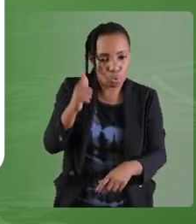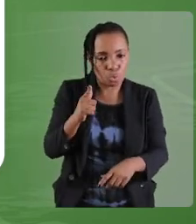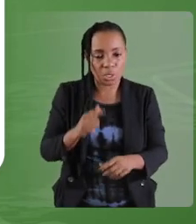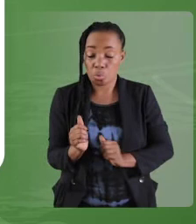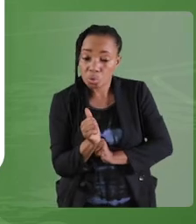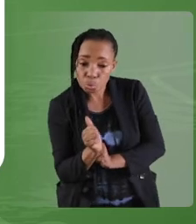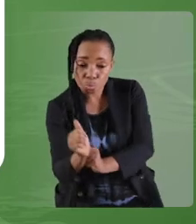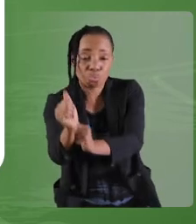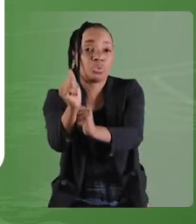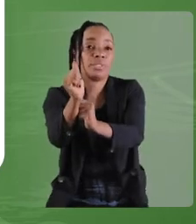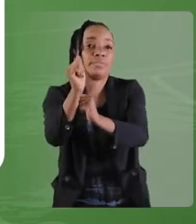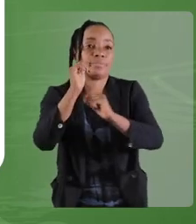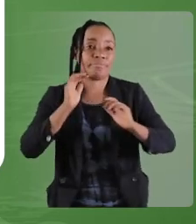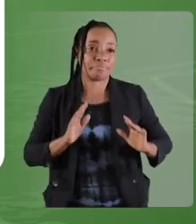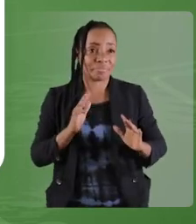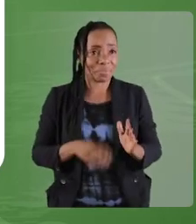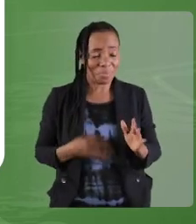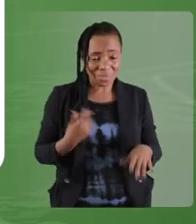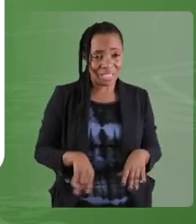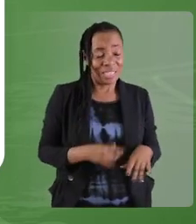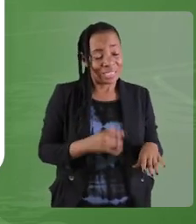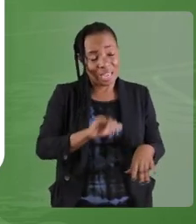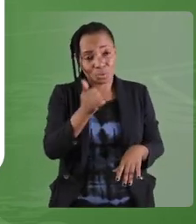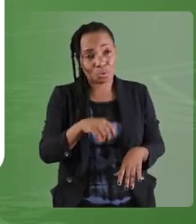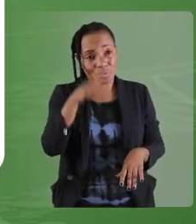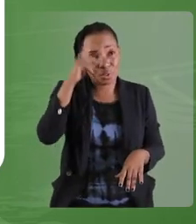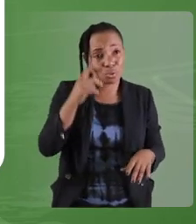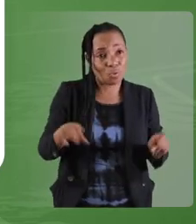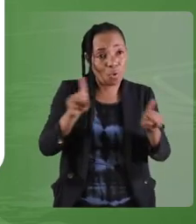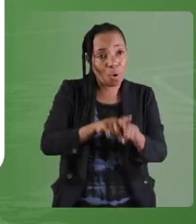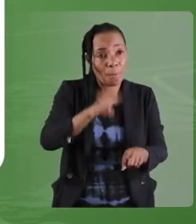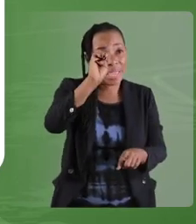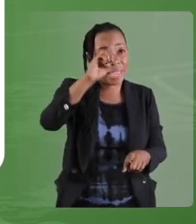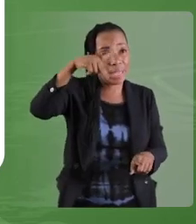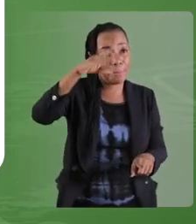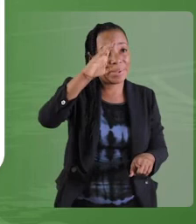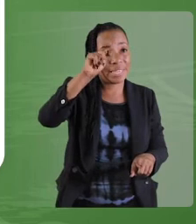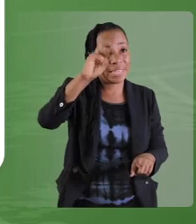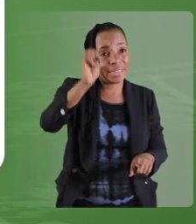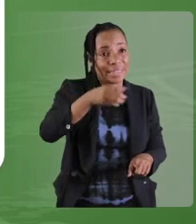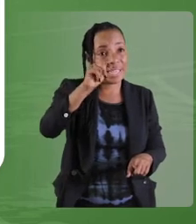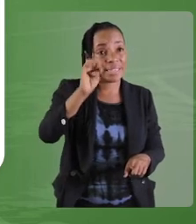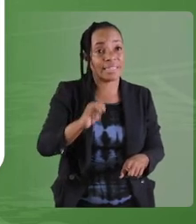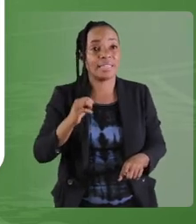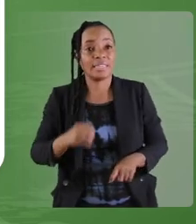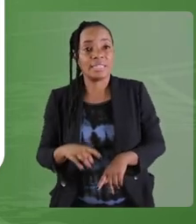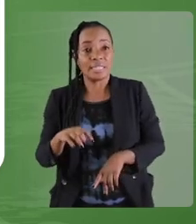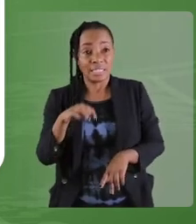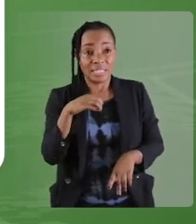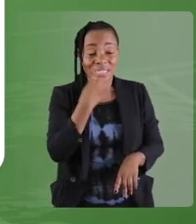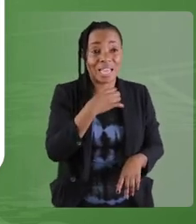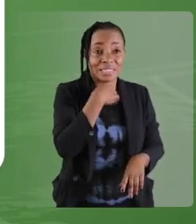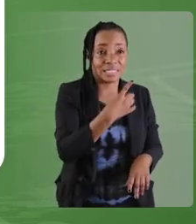citer les penseurs comme Épictète. Épictète, c'est un des maîtres du stoïcisme à